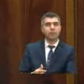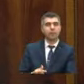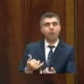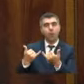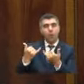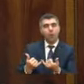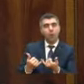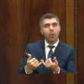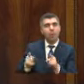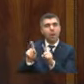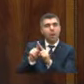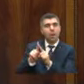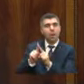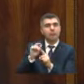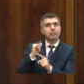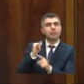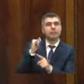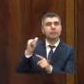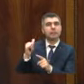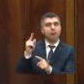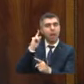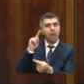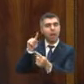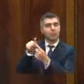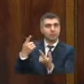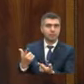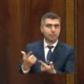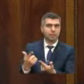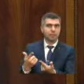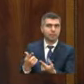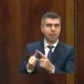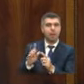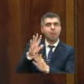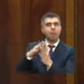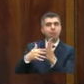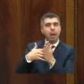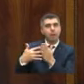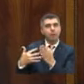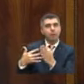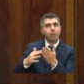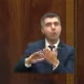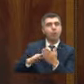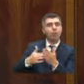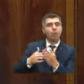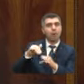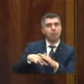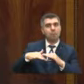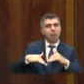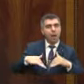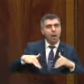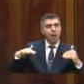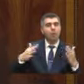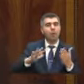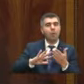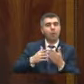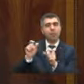ذكرتمونا كما ذكرتمونا بالسابق بالبرنامج بالفعل الذي تعاقدتم فيه مع البرلمان وتعاقدتم فيه مع الشعب